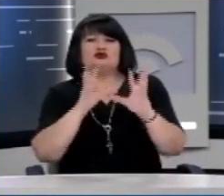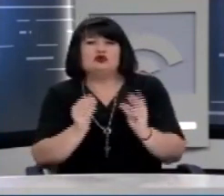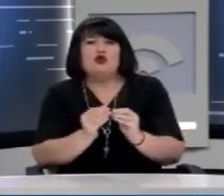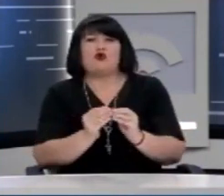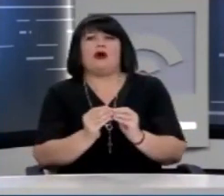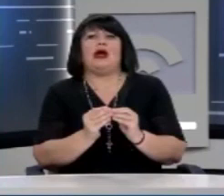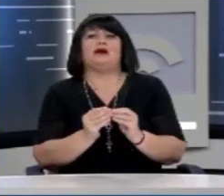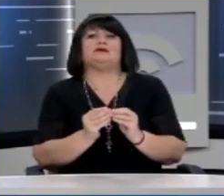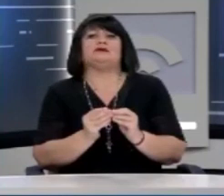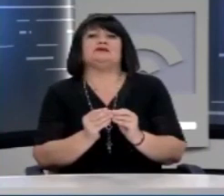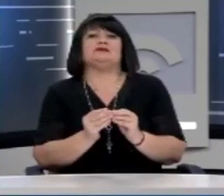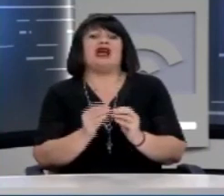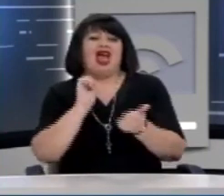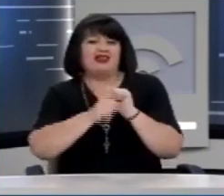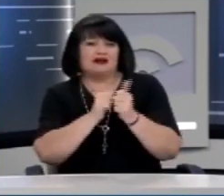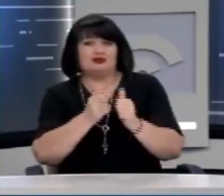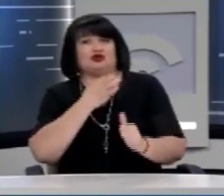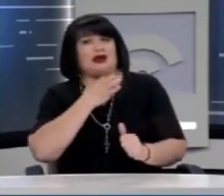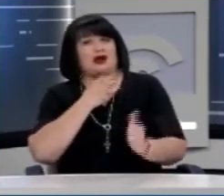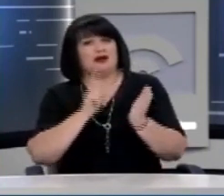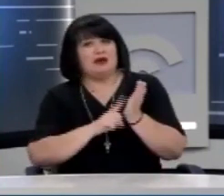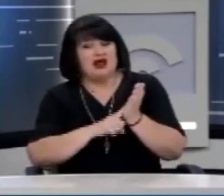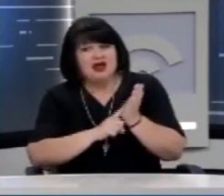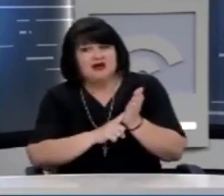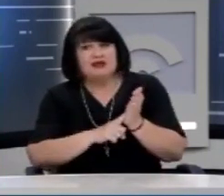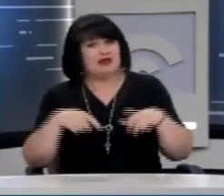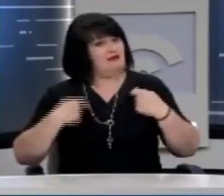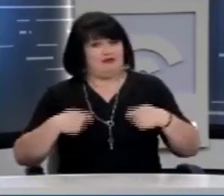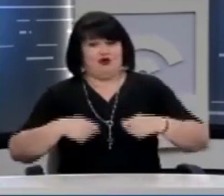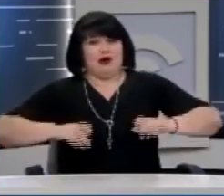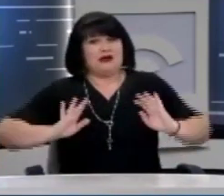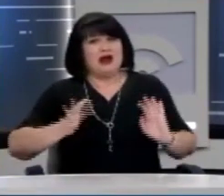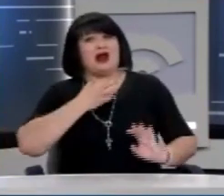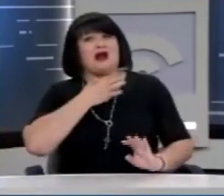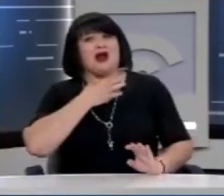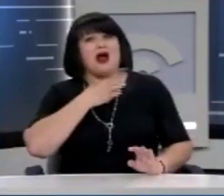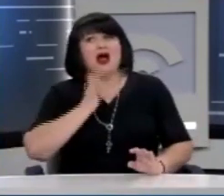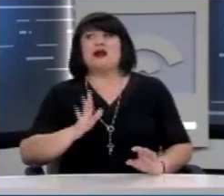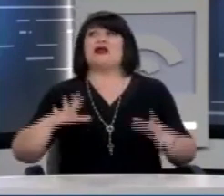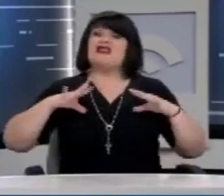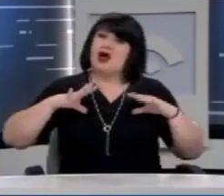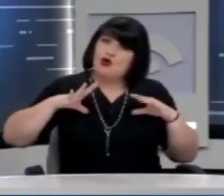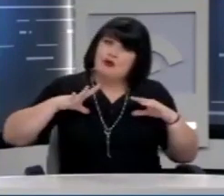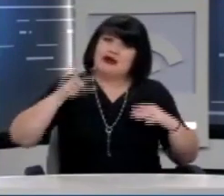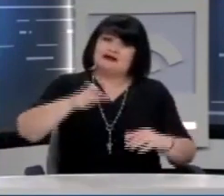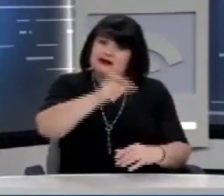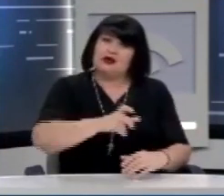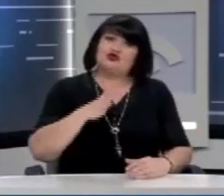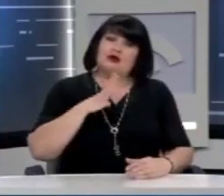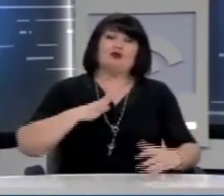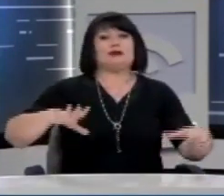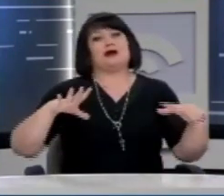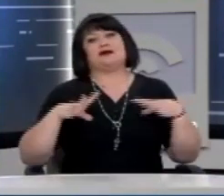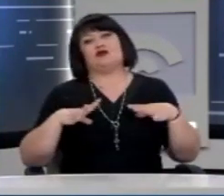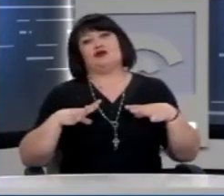την ανασχόληση με τον αθλητισμό που είναι αναγκαιότητα, δεν είναι πολυτέλεια, τις αναγκαίες διακοπές επίσης για